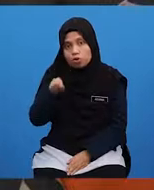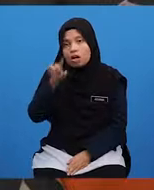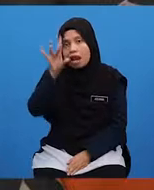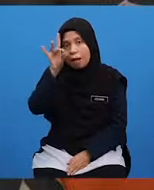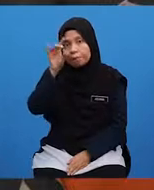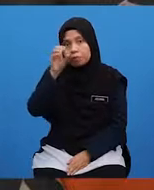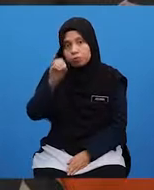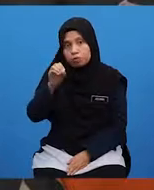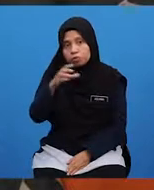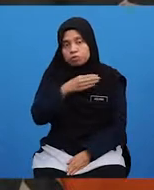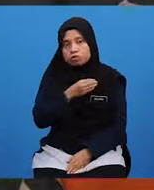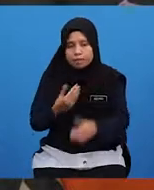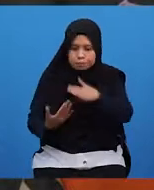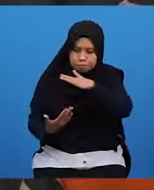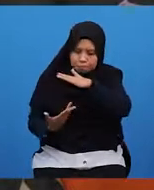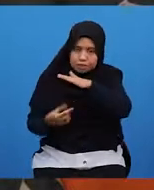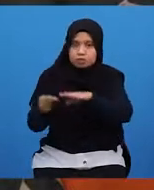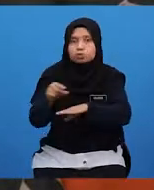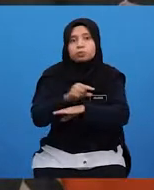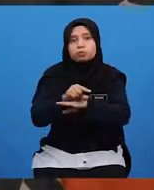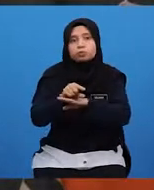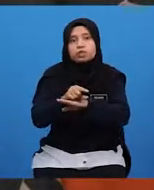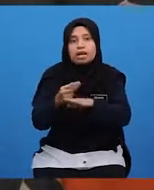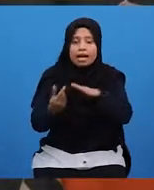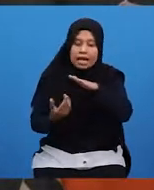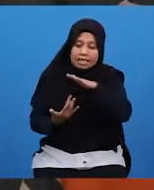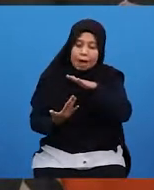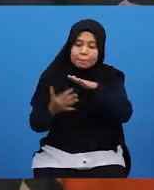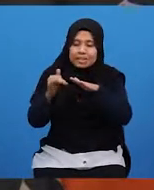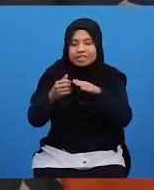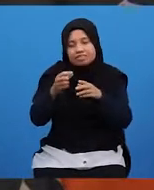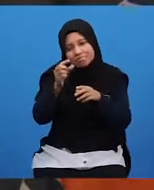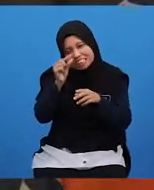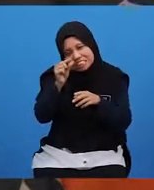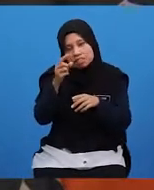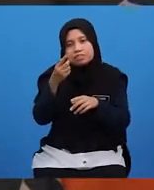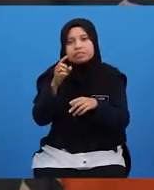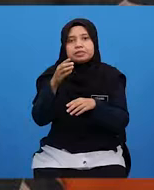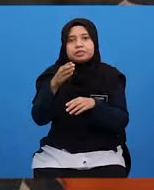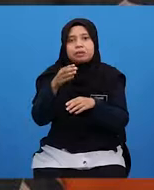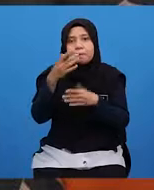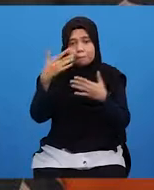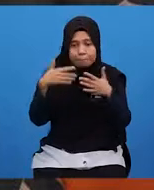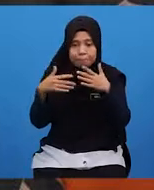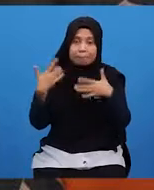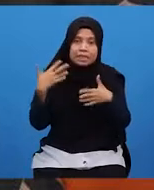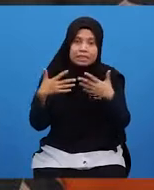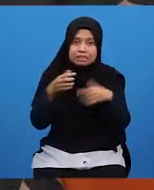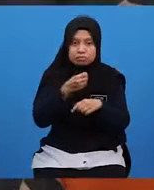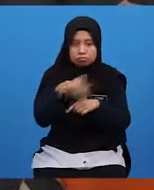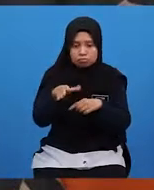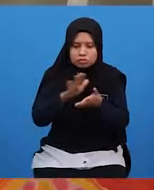20:80 dan dipanaskan menggunakan api yang sederhana panas sehingga sebati dan